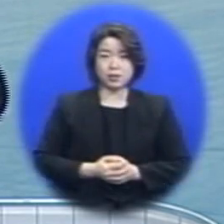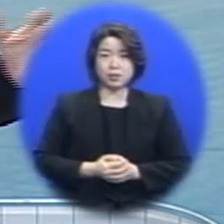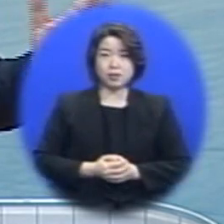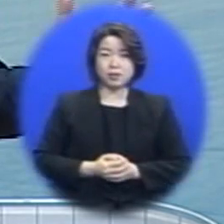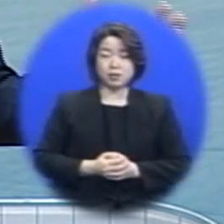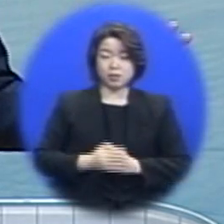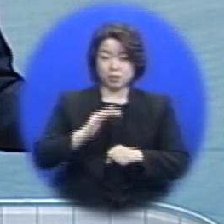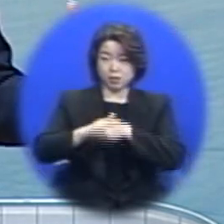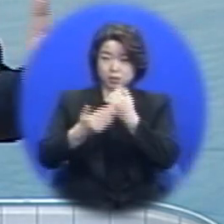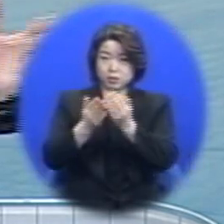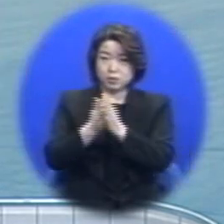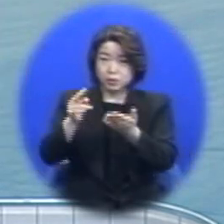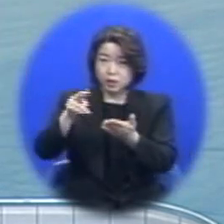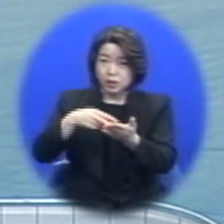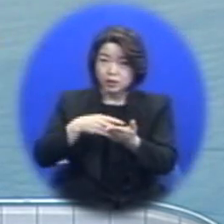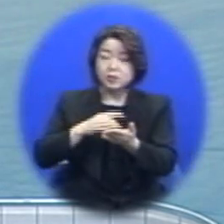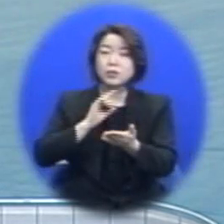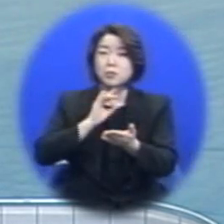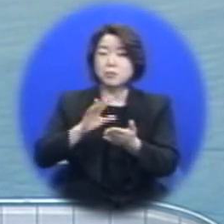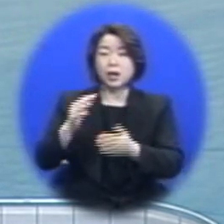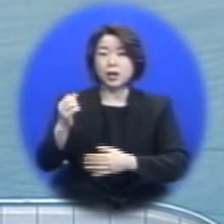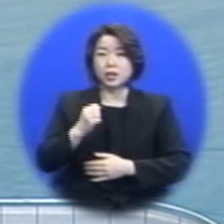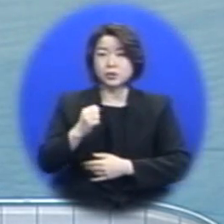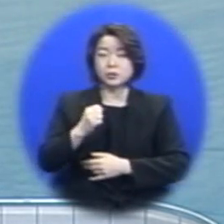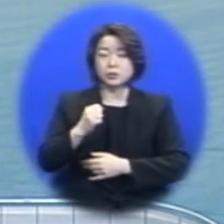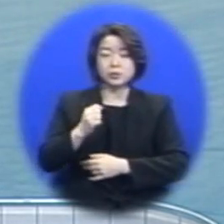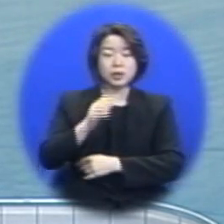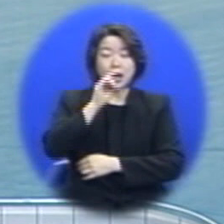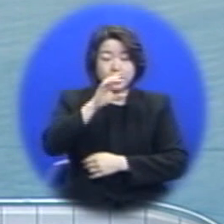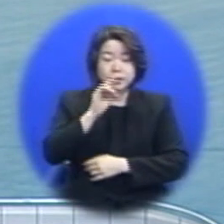아, 성경 읽는 것만 가지고는 안 된다고 그렇게 설교해놓고